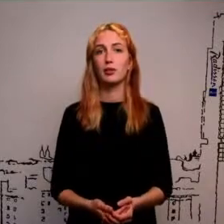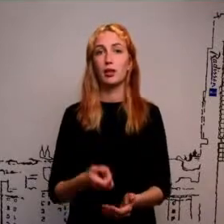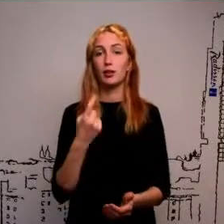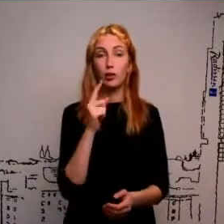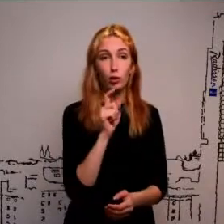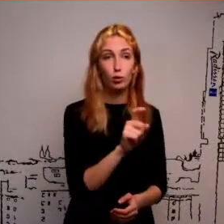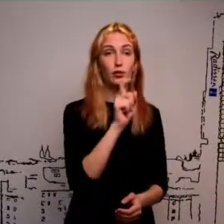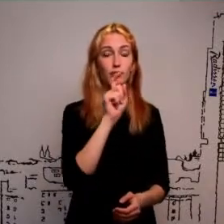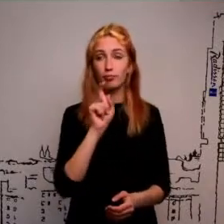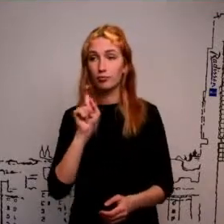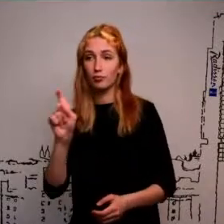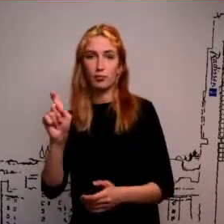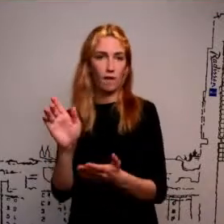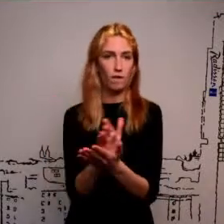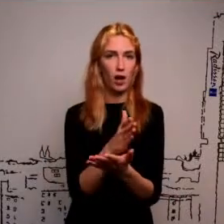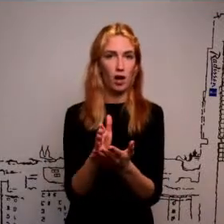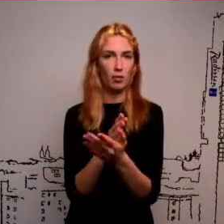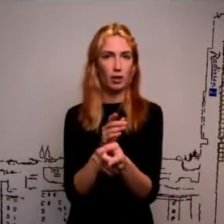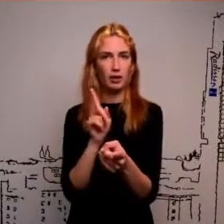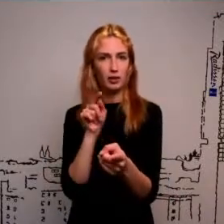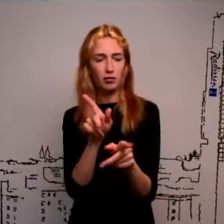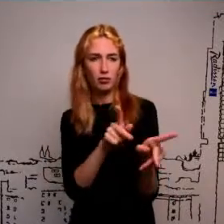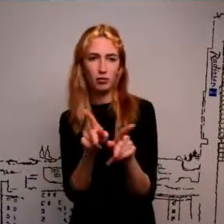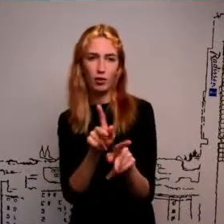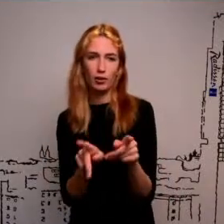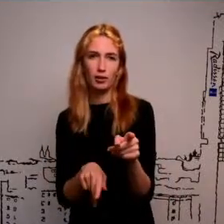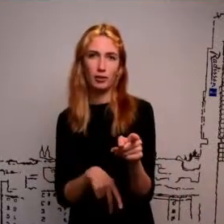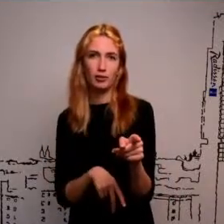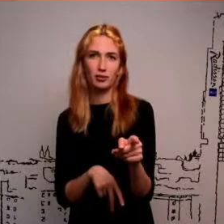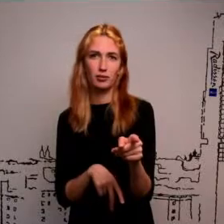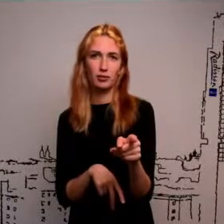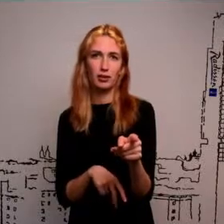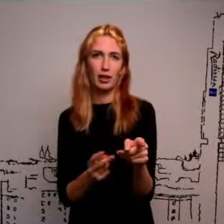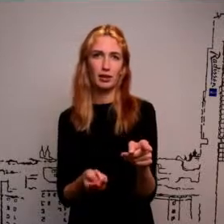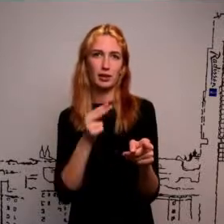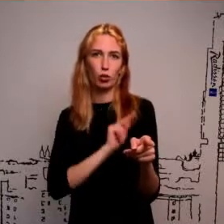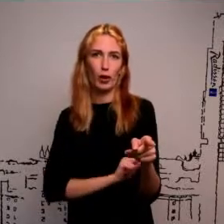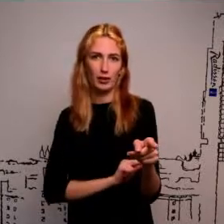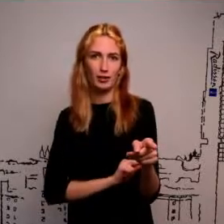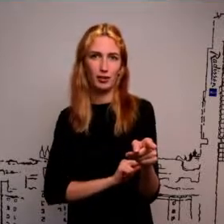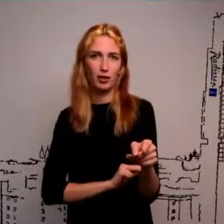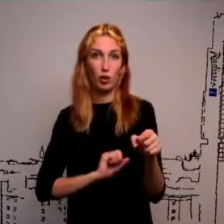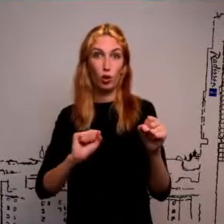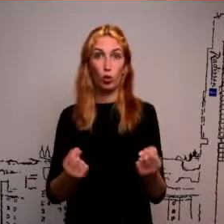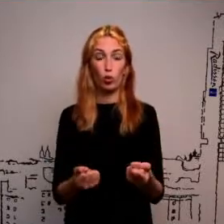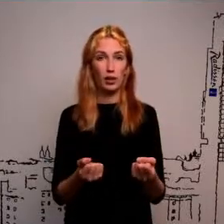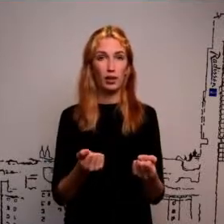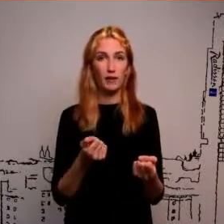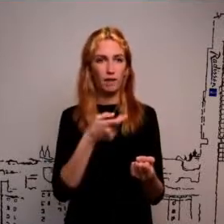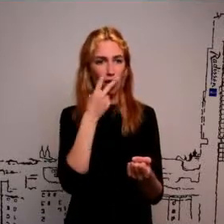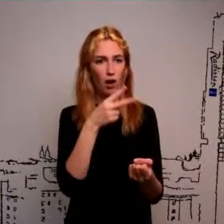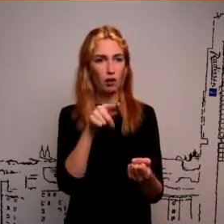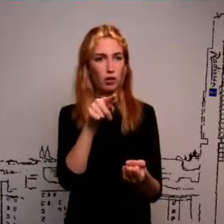ja teise kliki vahel ikkagi pilk heita peale sinna sissetulekute alla, et kui see jääb ikkagi oluliselt